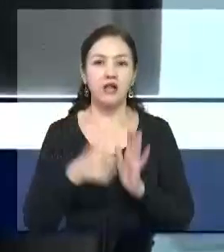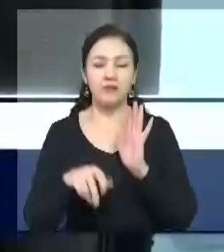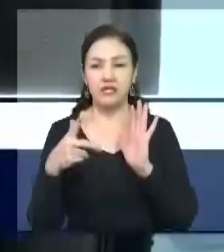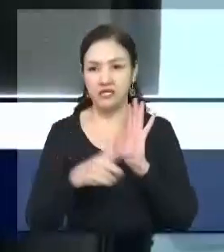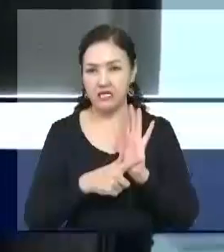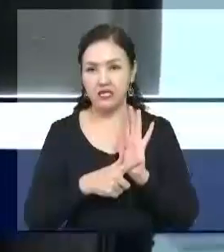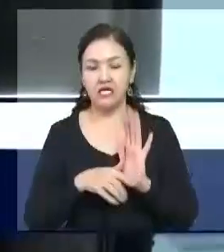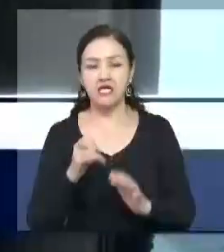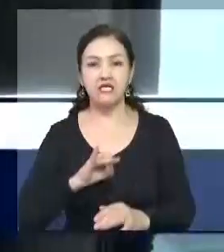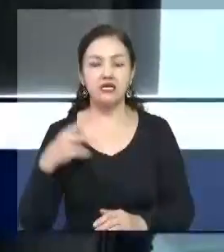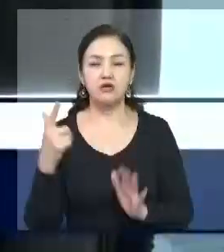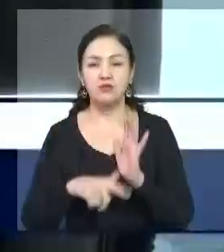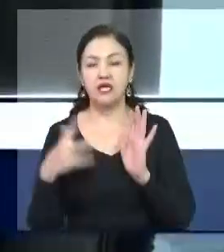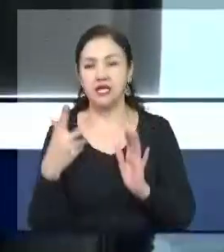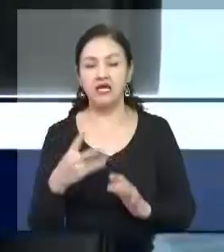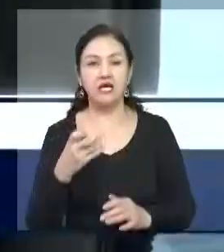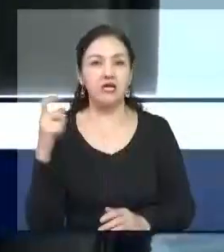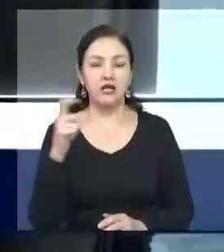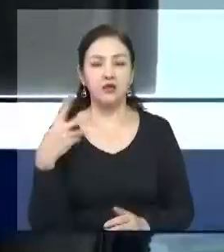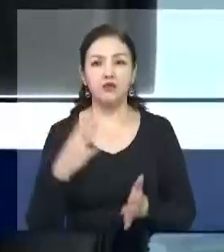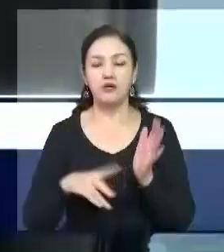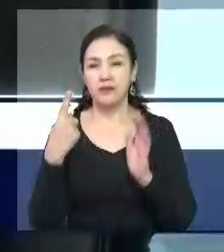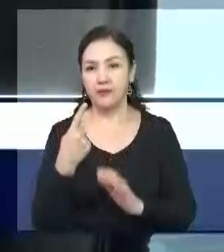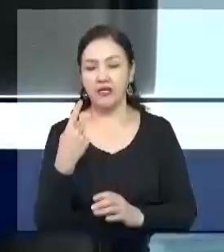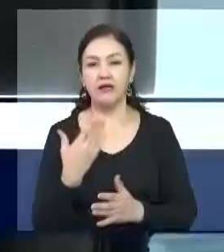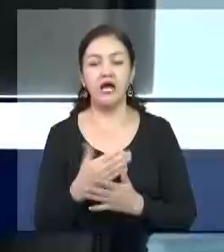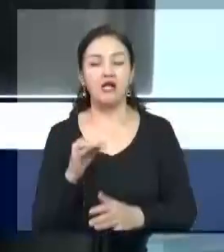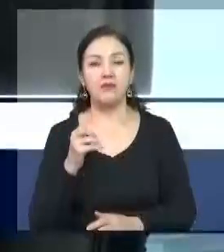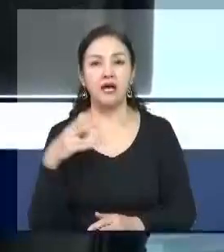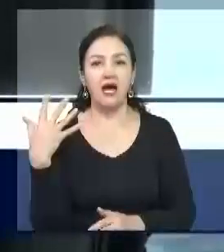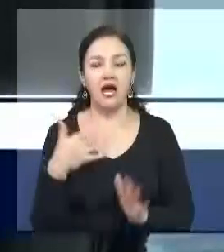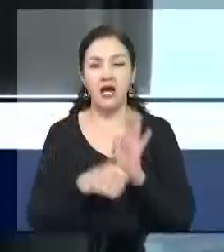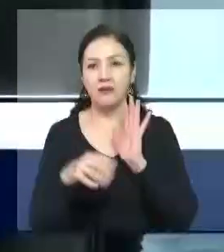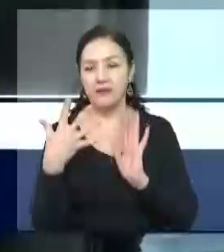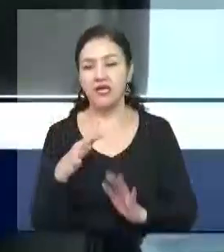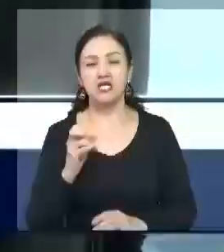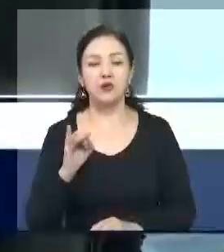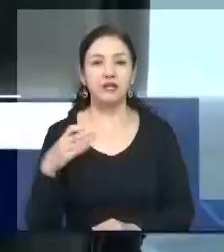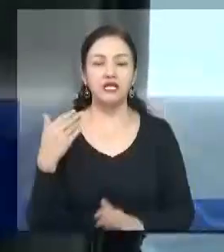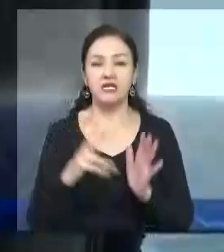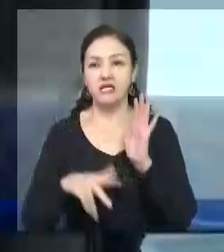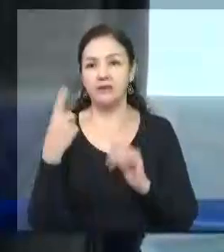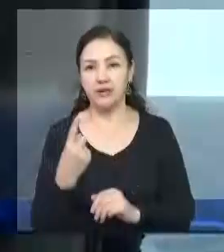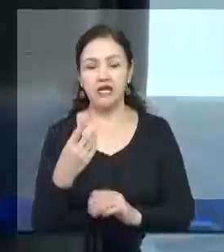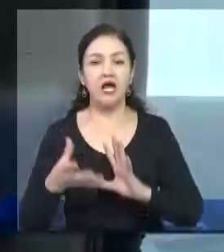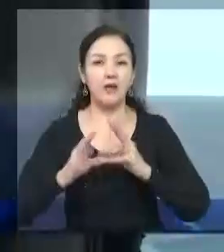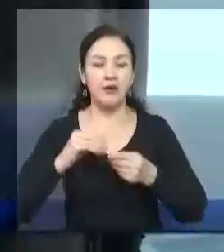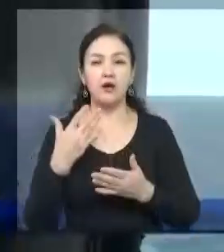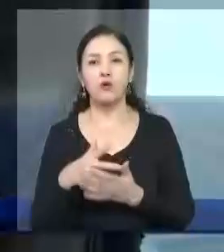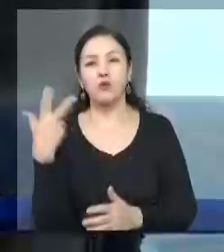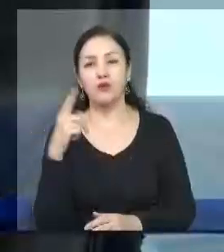Ырғызда 247 жағдай, Хромтау ауданында 91, Алға 65, Байғанин ауданында 63, Темір ауданында 81, Шалқар ауданында